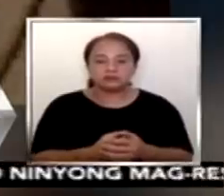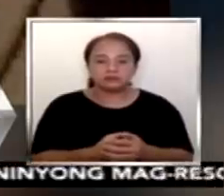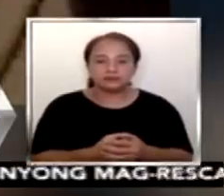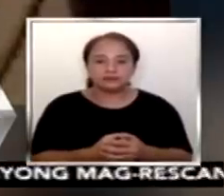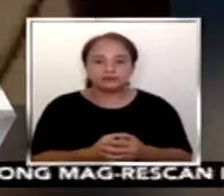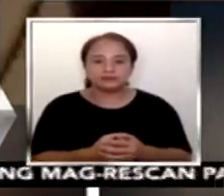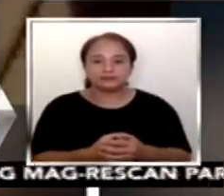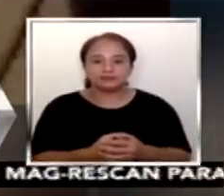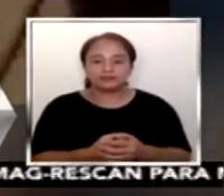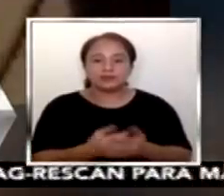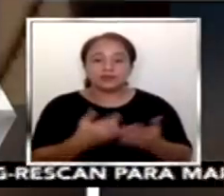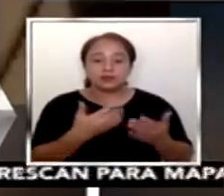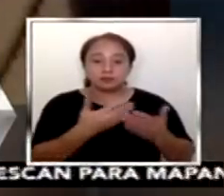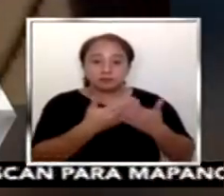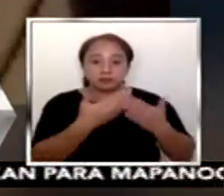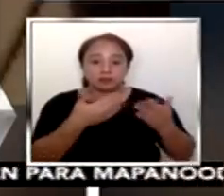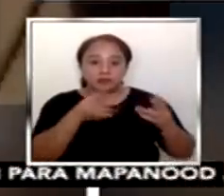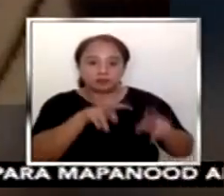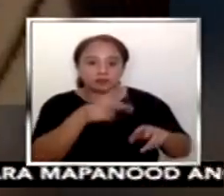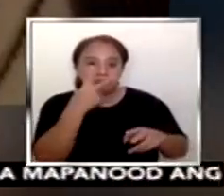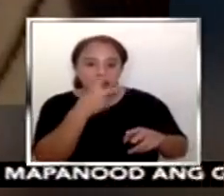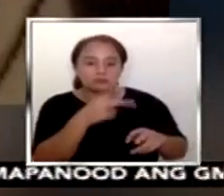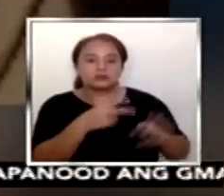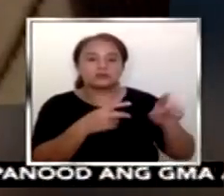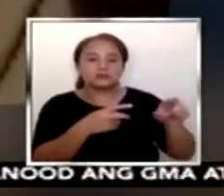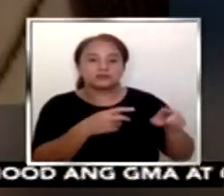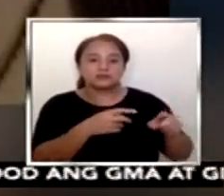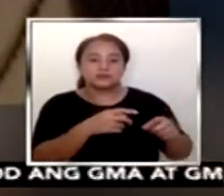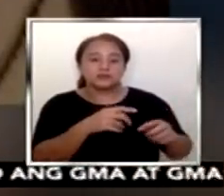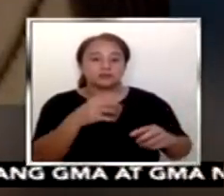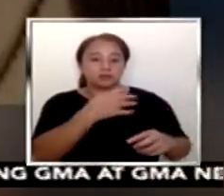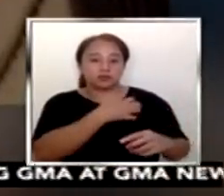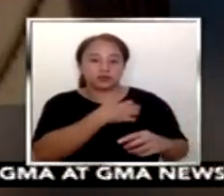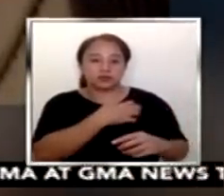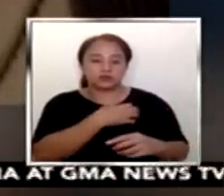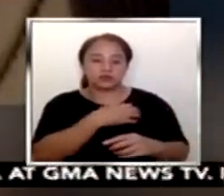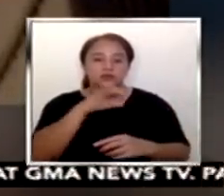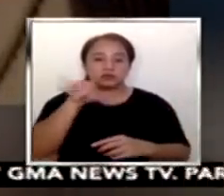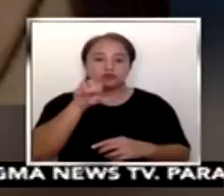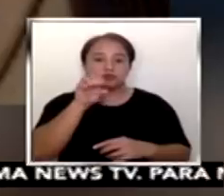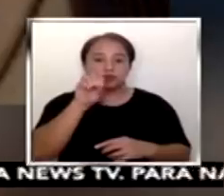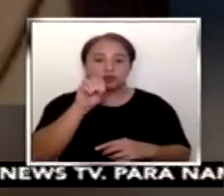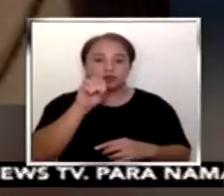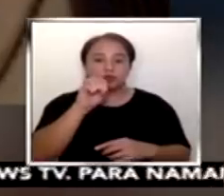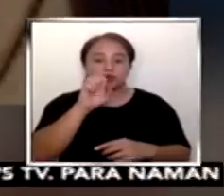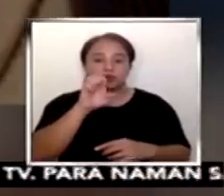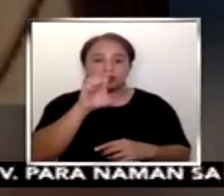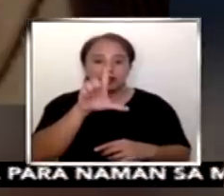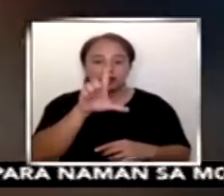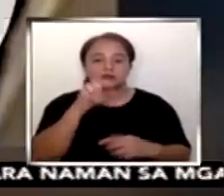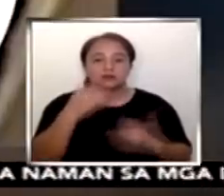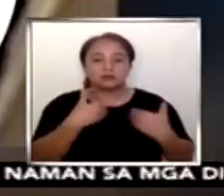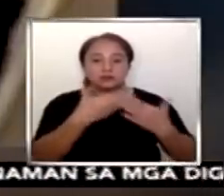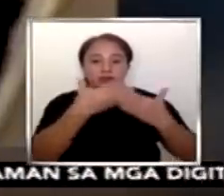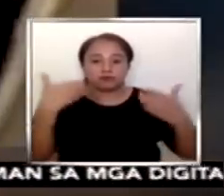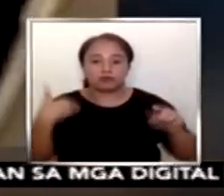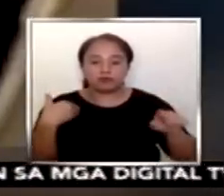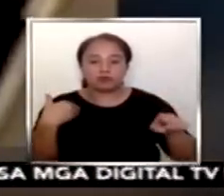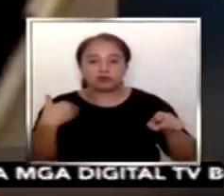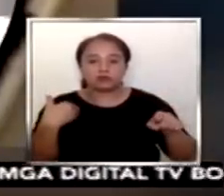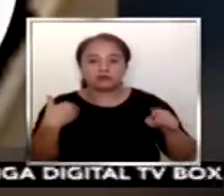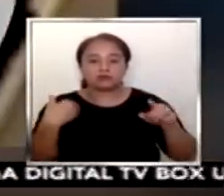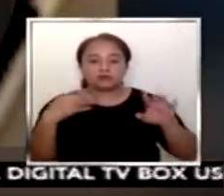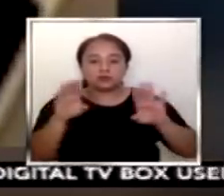Bago nito makikitang kinausap ng kinilalang si Police Corporal Joel pa lang daw ang gwardya bago binuksan ng isang truck. Pero